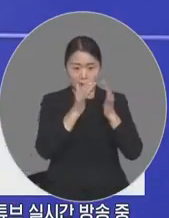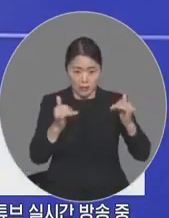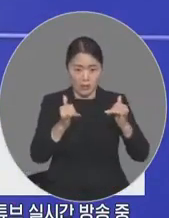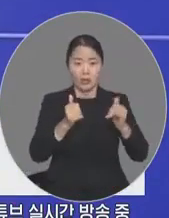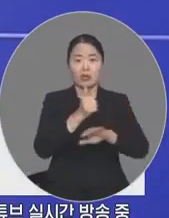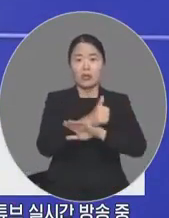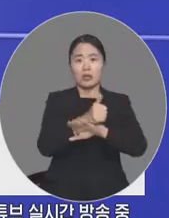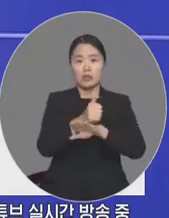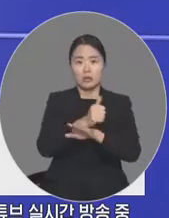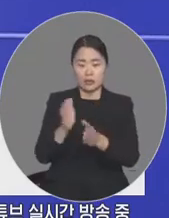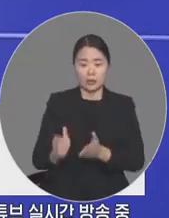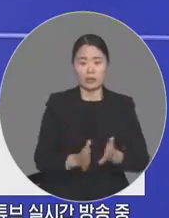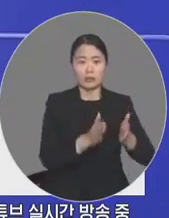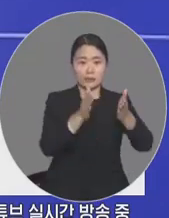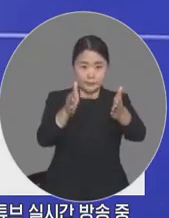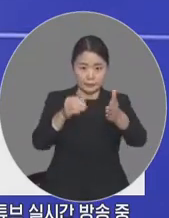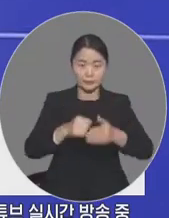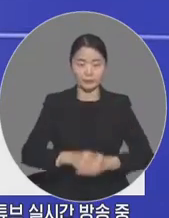는에서